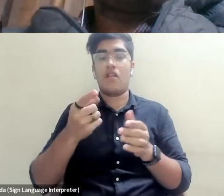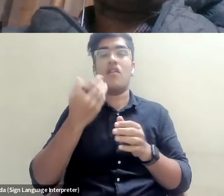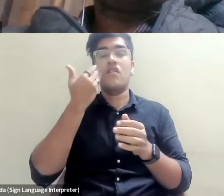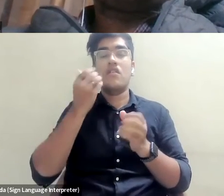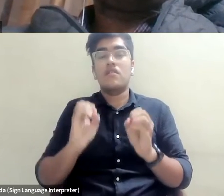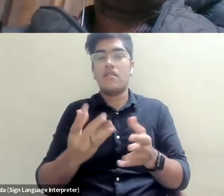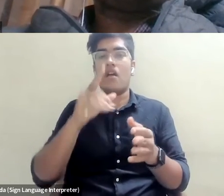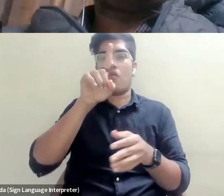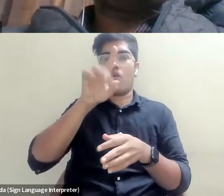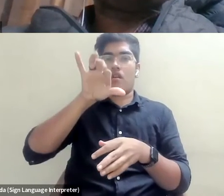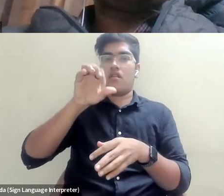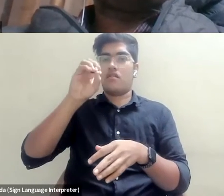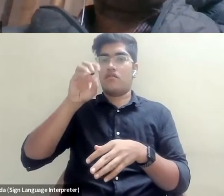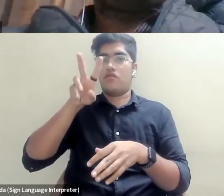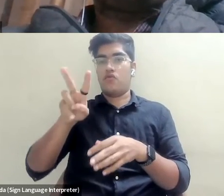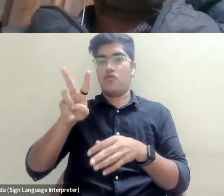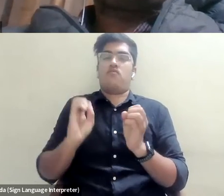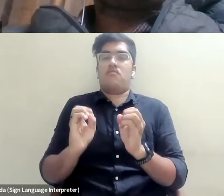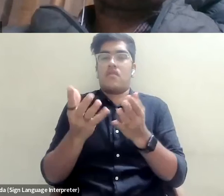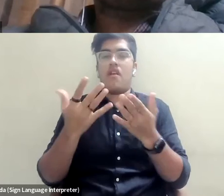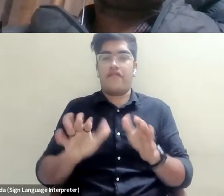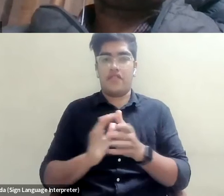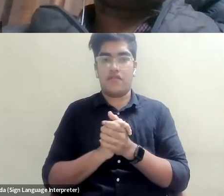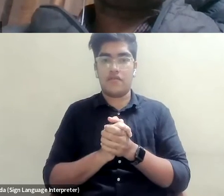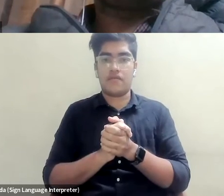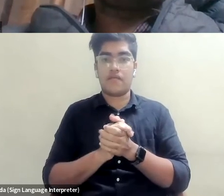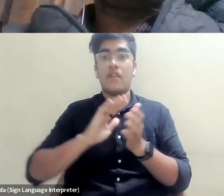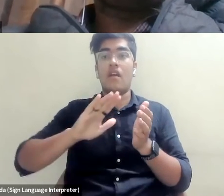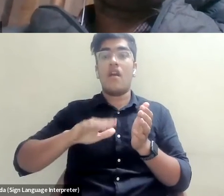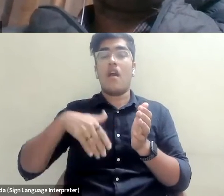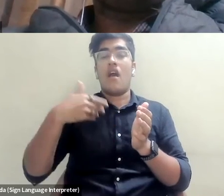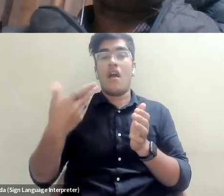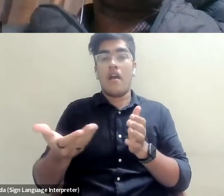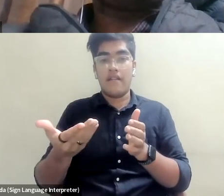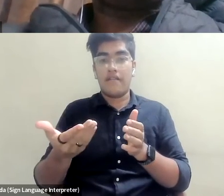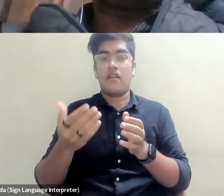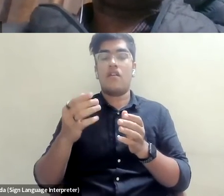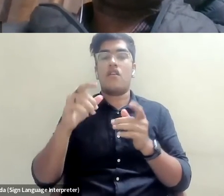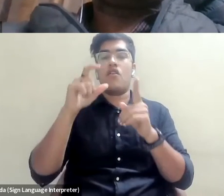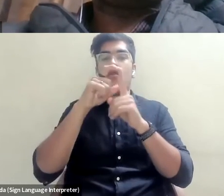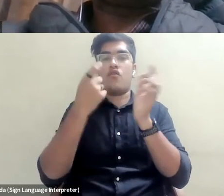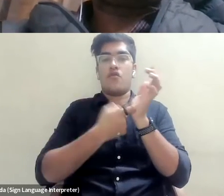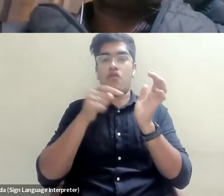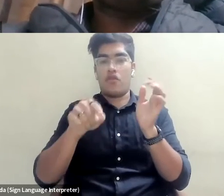1902 में वो शुरू हो गया था। उसके बाद में डॉक्टर अम्बेडकर ने ये